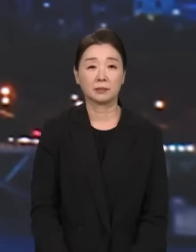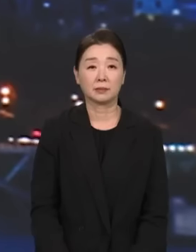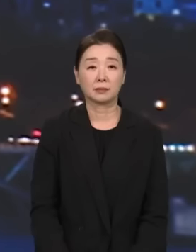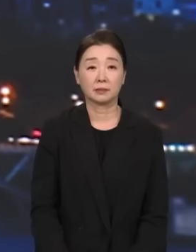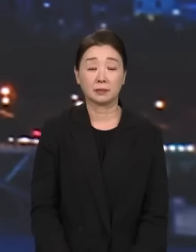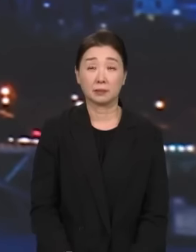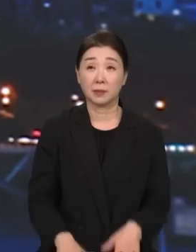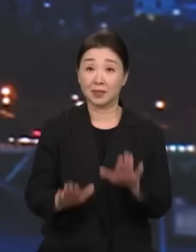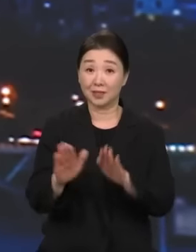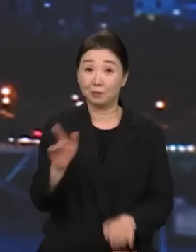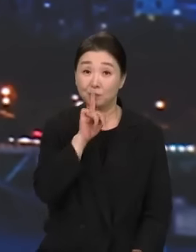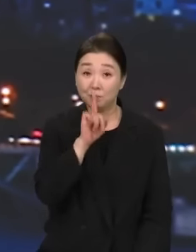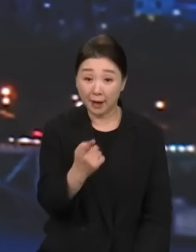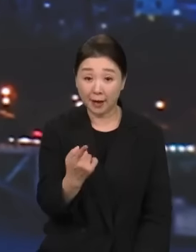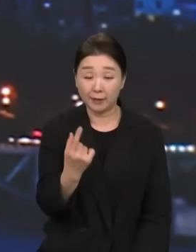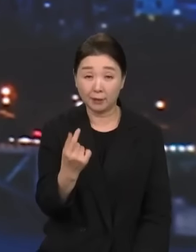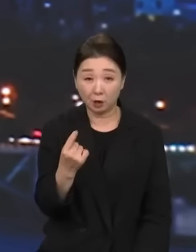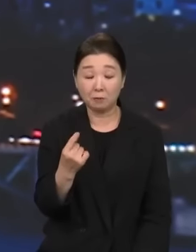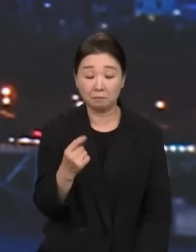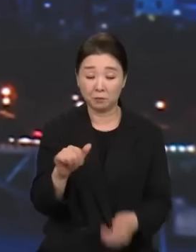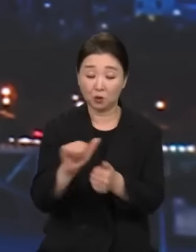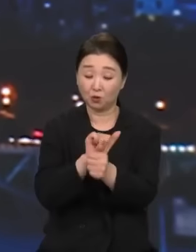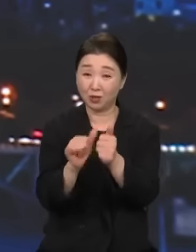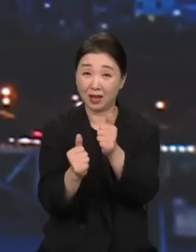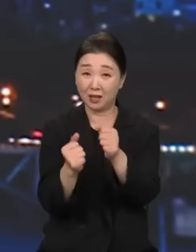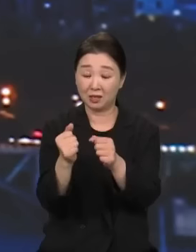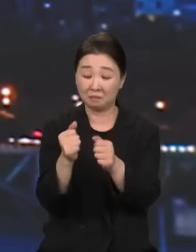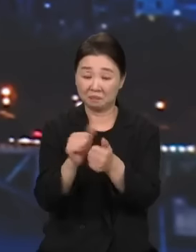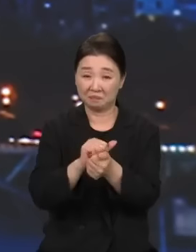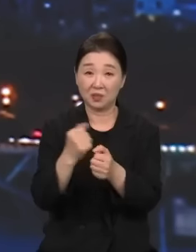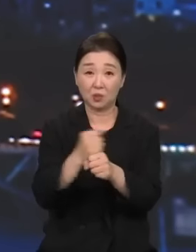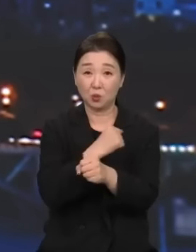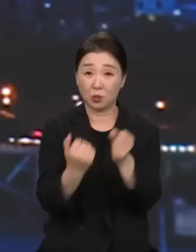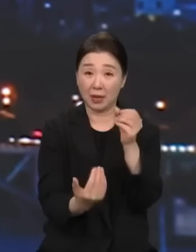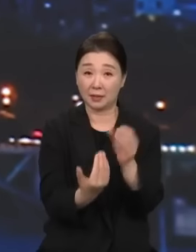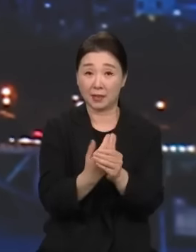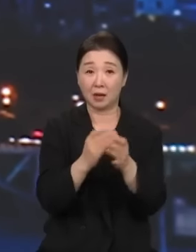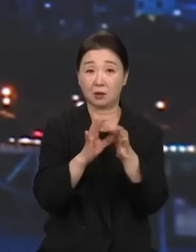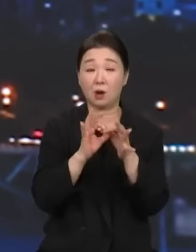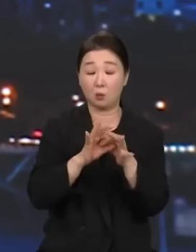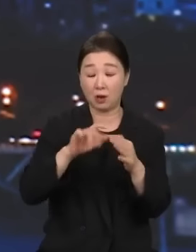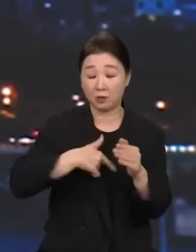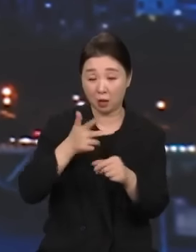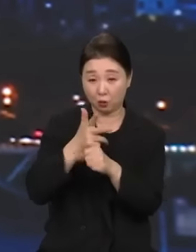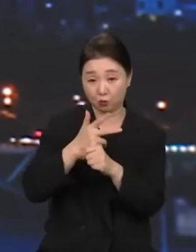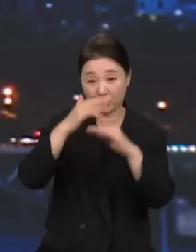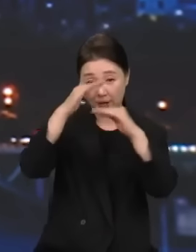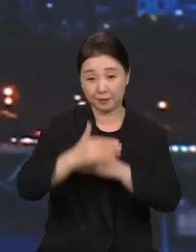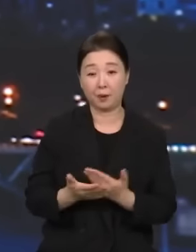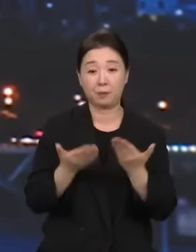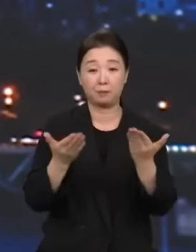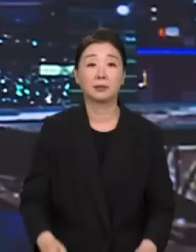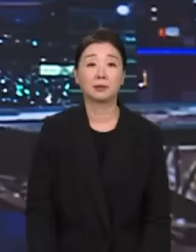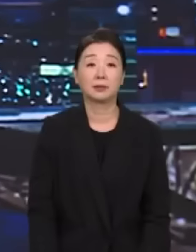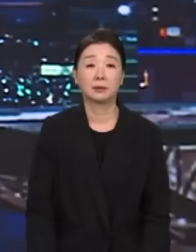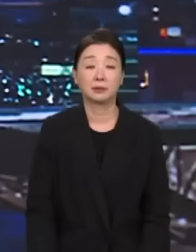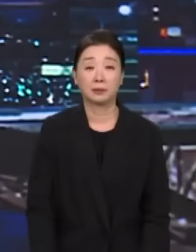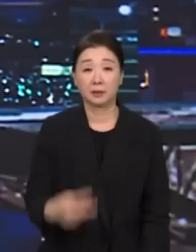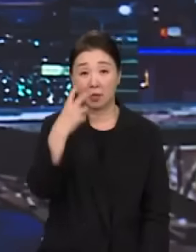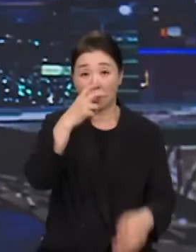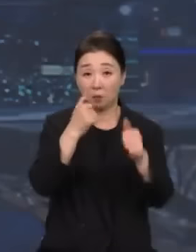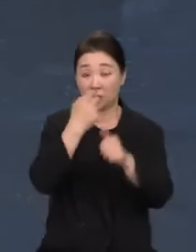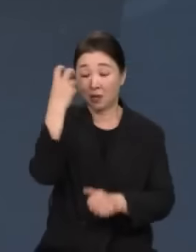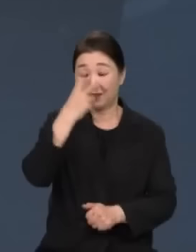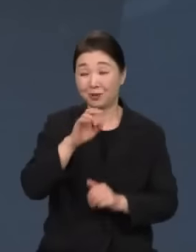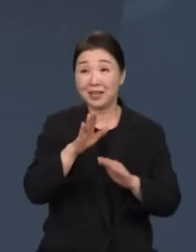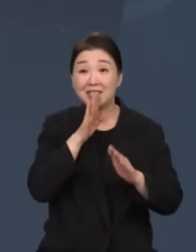지금부터는 예고해 드린 대로 도이치 모터스 주가 조작 사건과 관련해 저희가 단독 취재한 내용 보도해 드리겠습니다 검찰